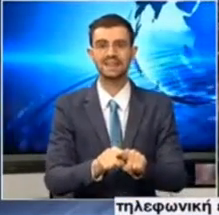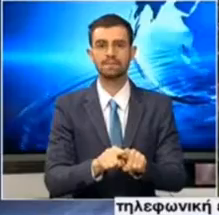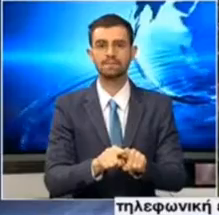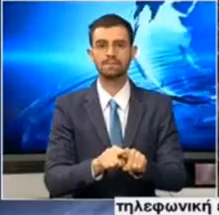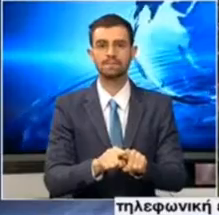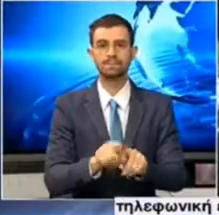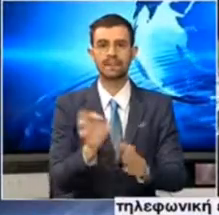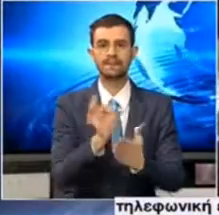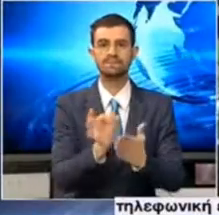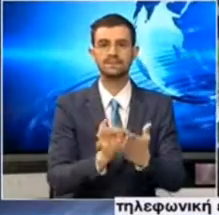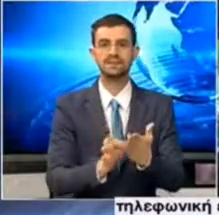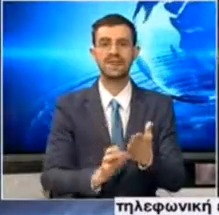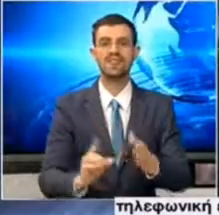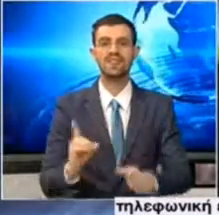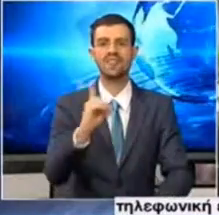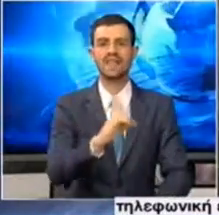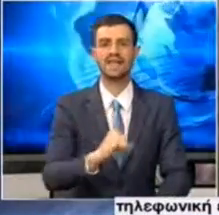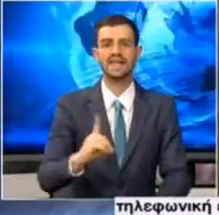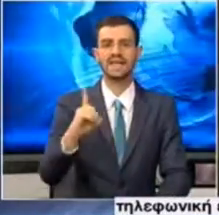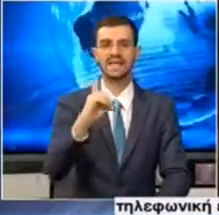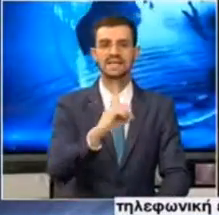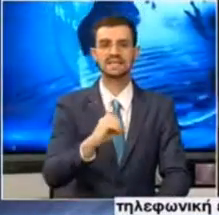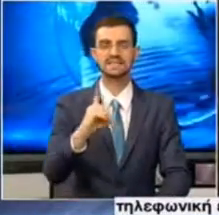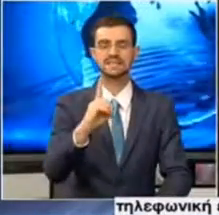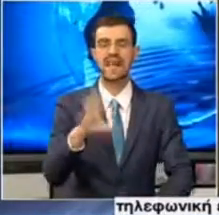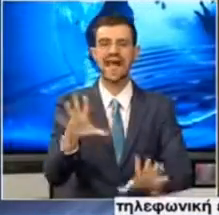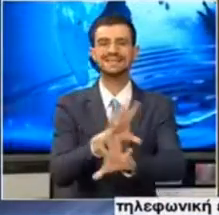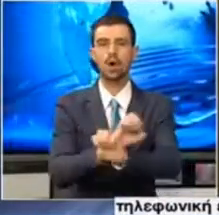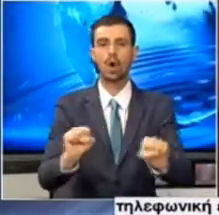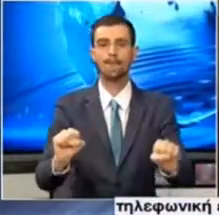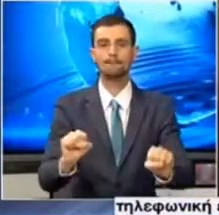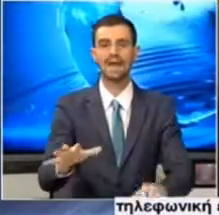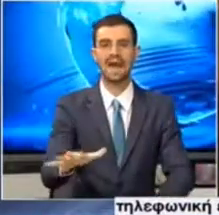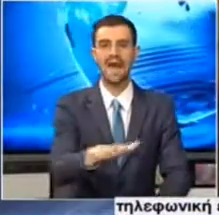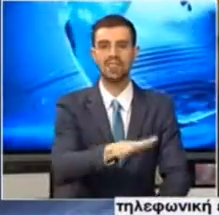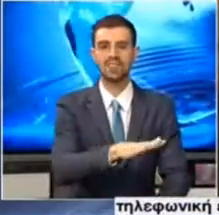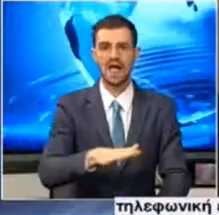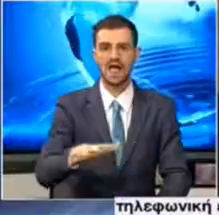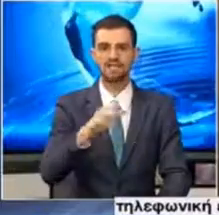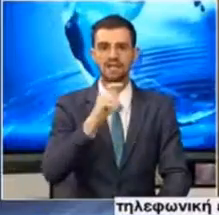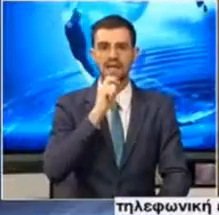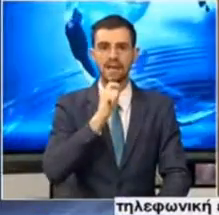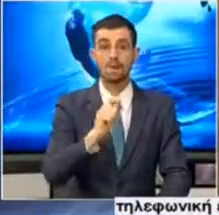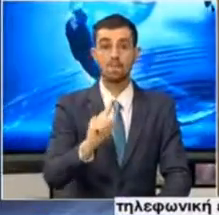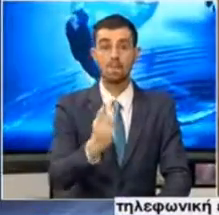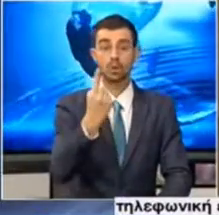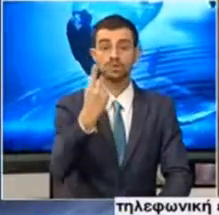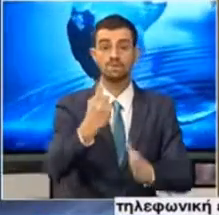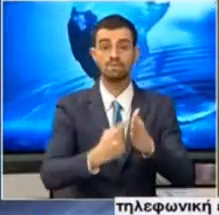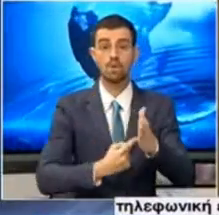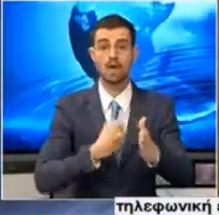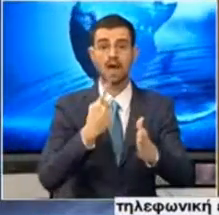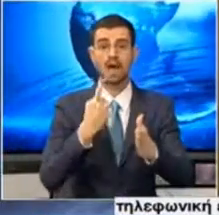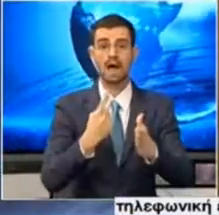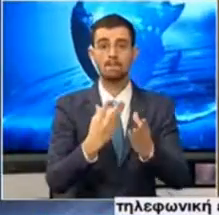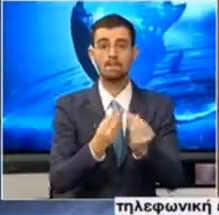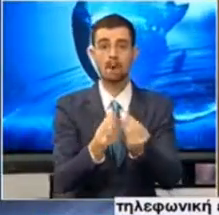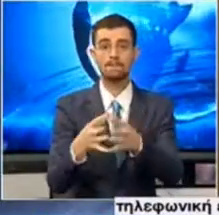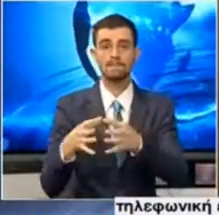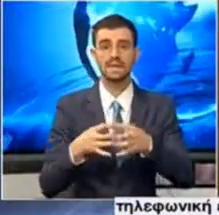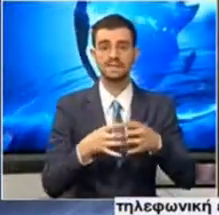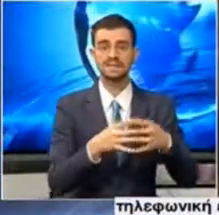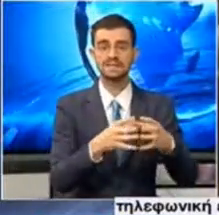διοίκηση σημαντικού ποσοστού των κατεχομένων εδαφών. Είπε ακόμη ότι για πρώτη φορά συγκρίθηκε πολυμερή διάσκεψη για την Κύπρο στην